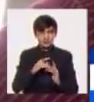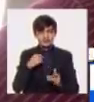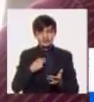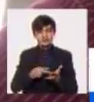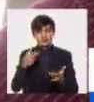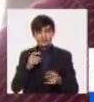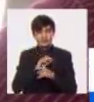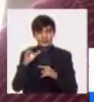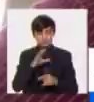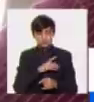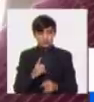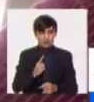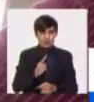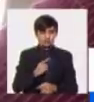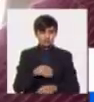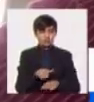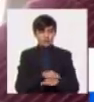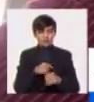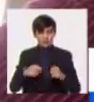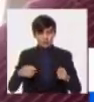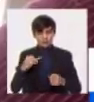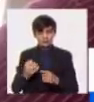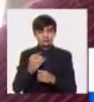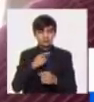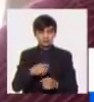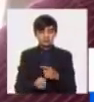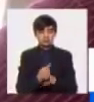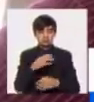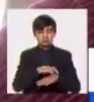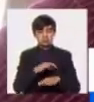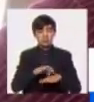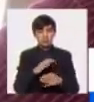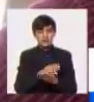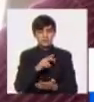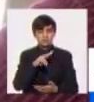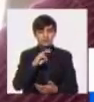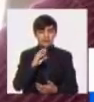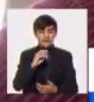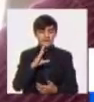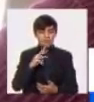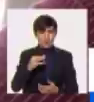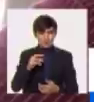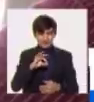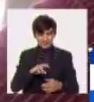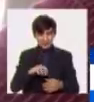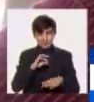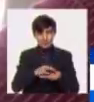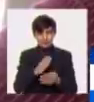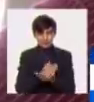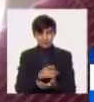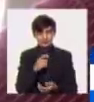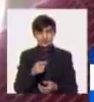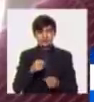нәтижесін 4-5 күннен артық күтетін болғандықтан пневмониясы бар науқастарға санитария және эпидемиологиялық қалыптарға